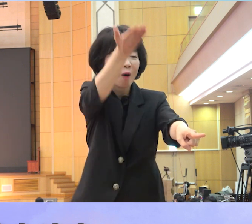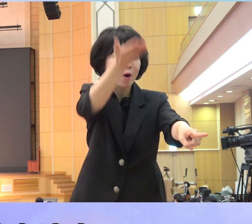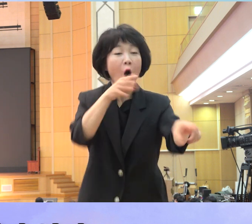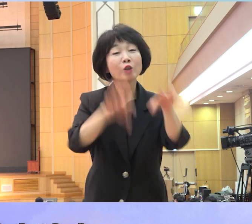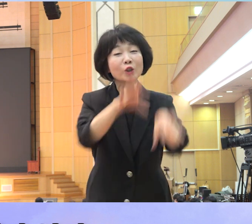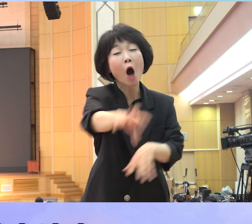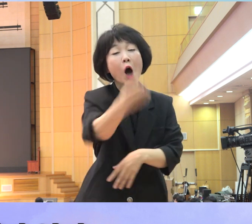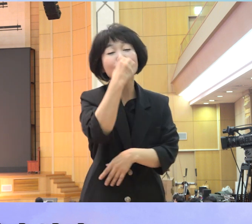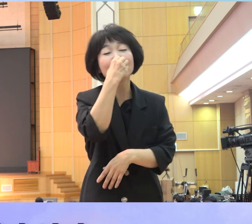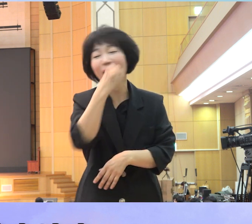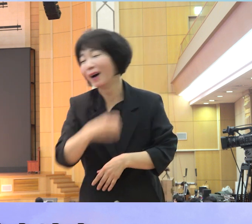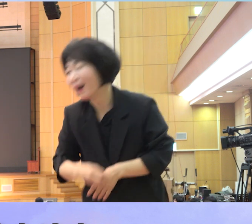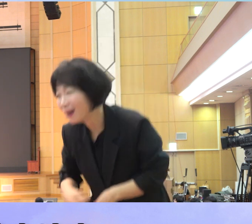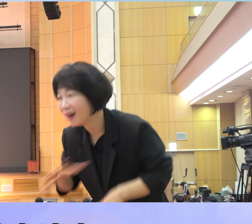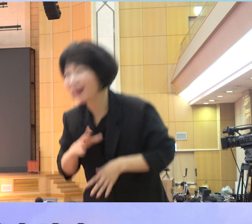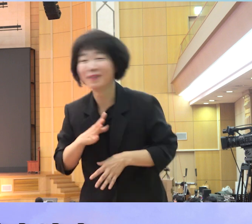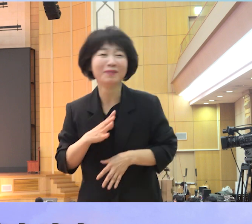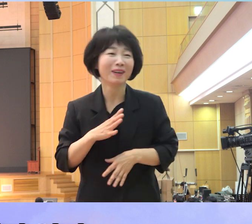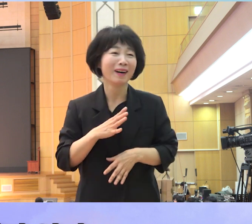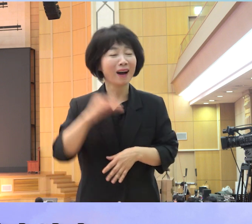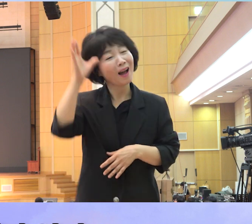먹어.